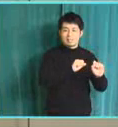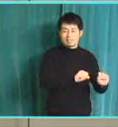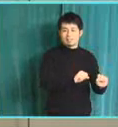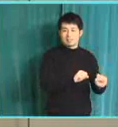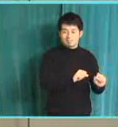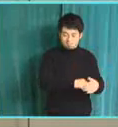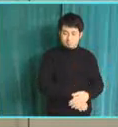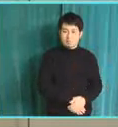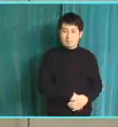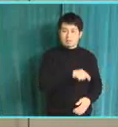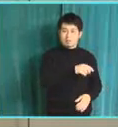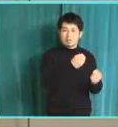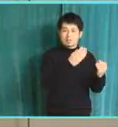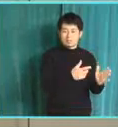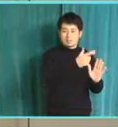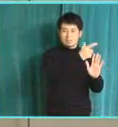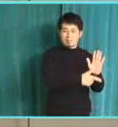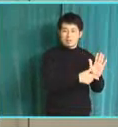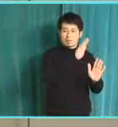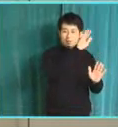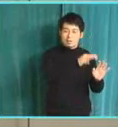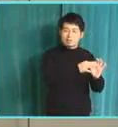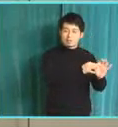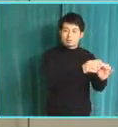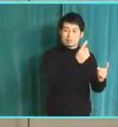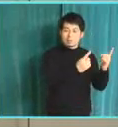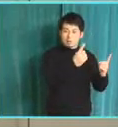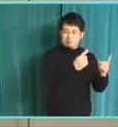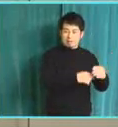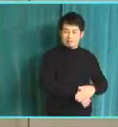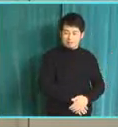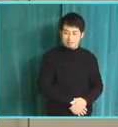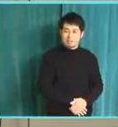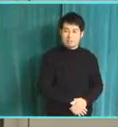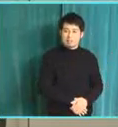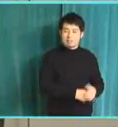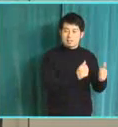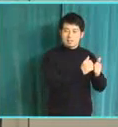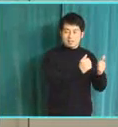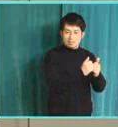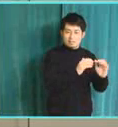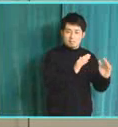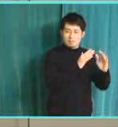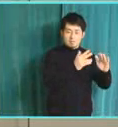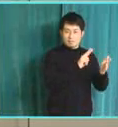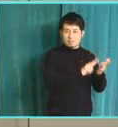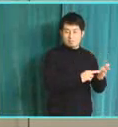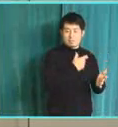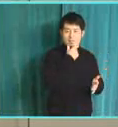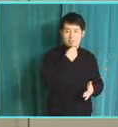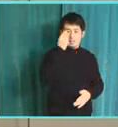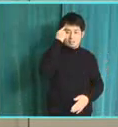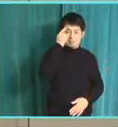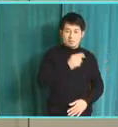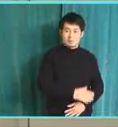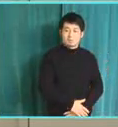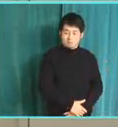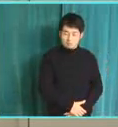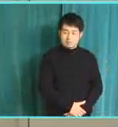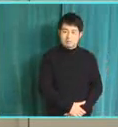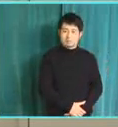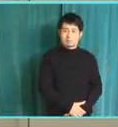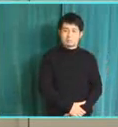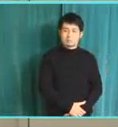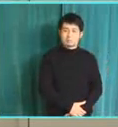後3年後、エコにこだわり続けるのか、それはまた会議、僕が決めることではないので、会議の場で、委員会の